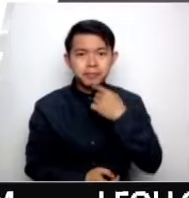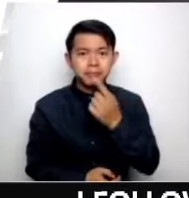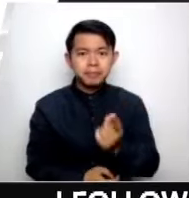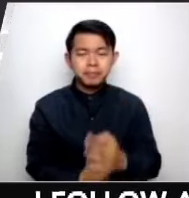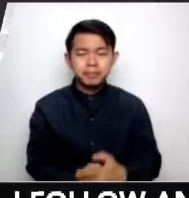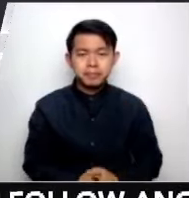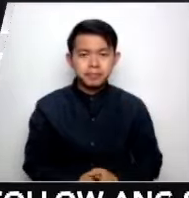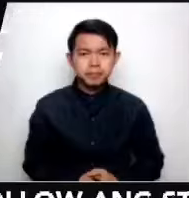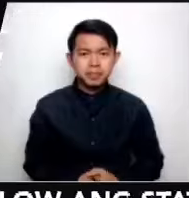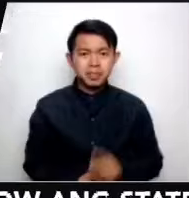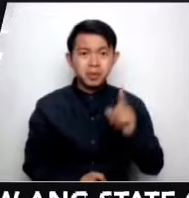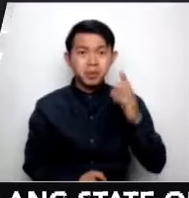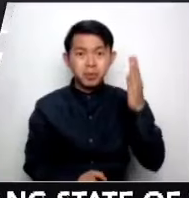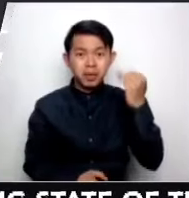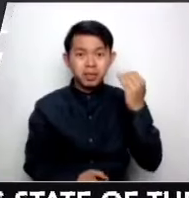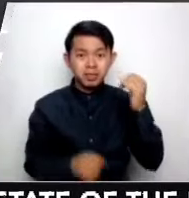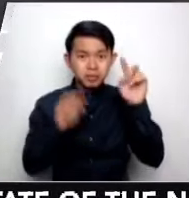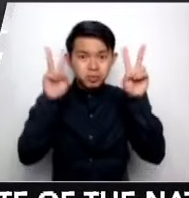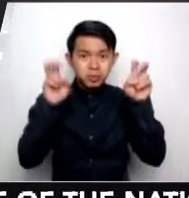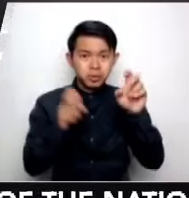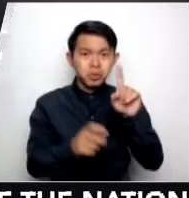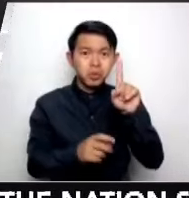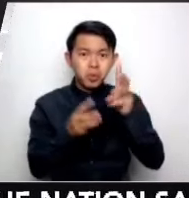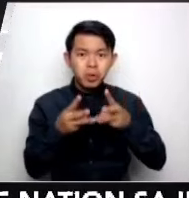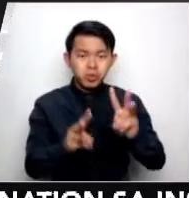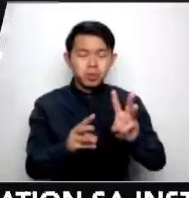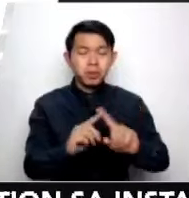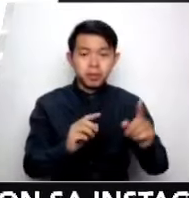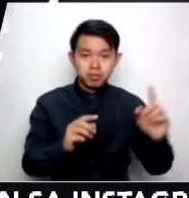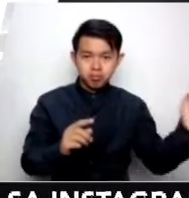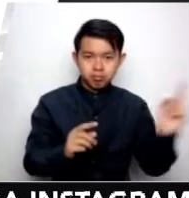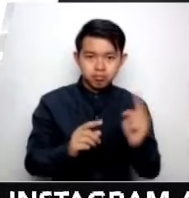ng hang pinar naa ng traffic